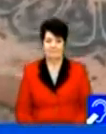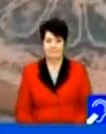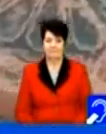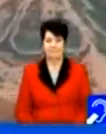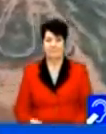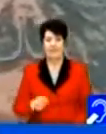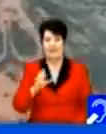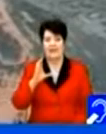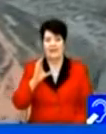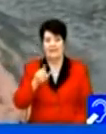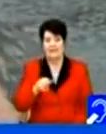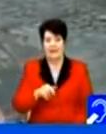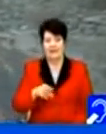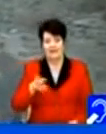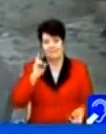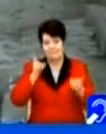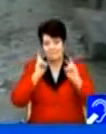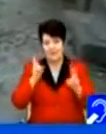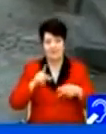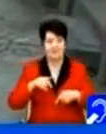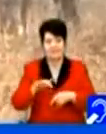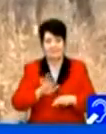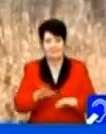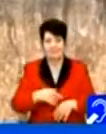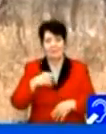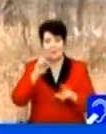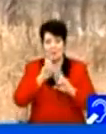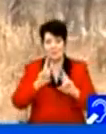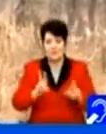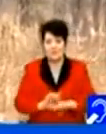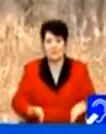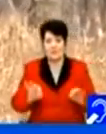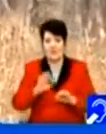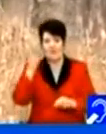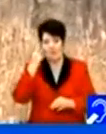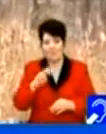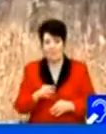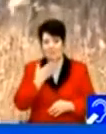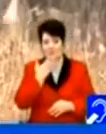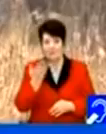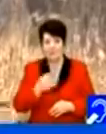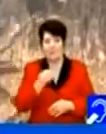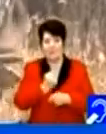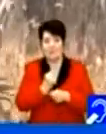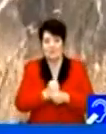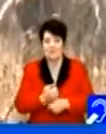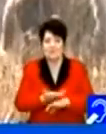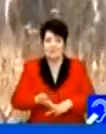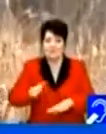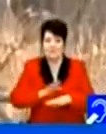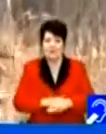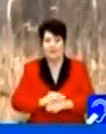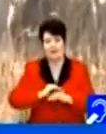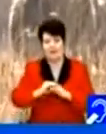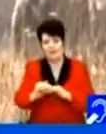Nu merg la saloane de înfrumusețare și nici nu sunt la curent cu ultimele tendințe ale modei. Și asta pentru că muncesc din greu, fie pe câmp, fie